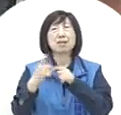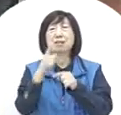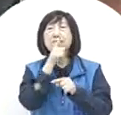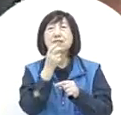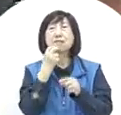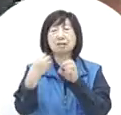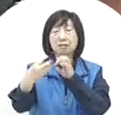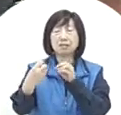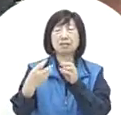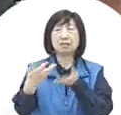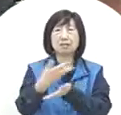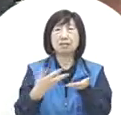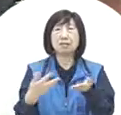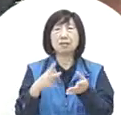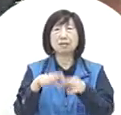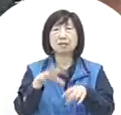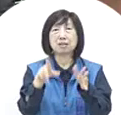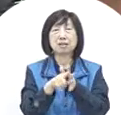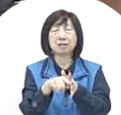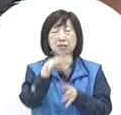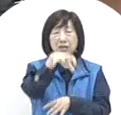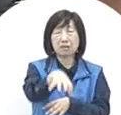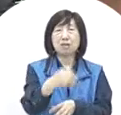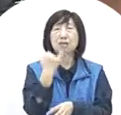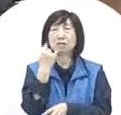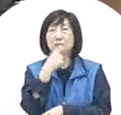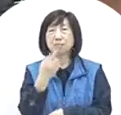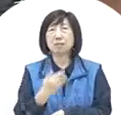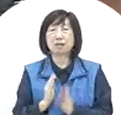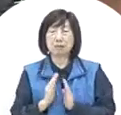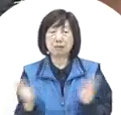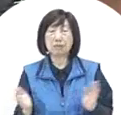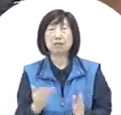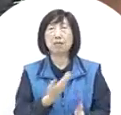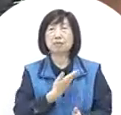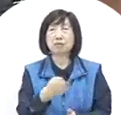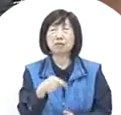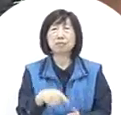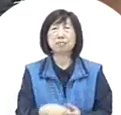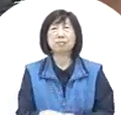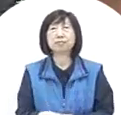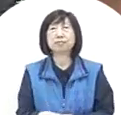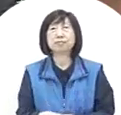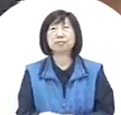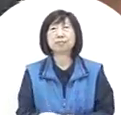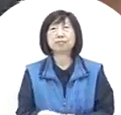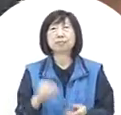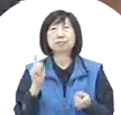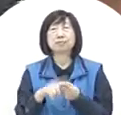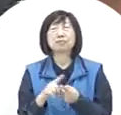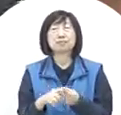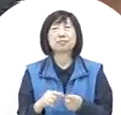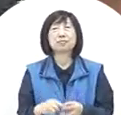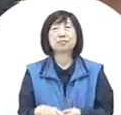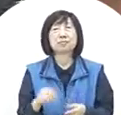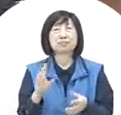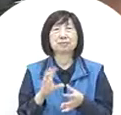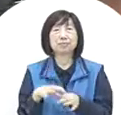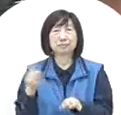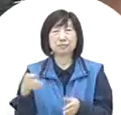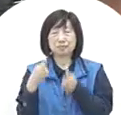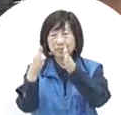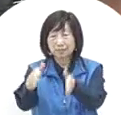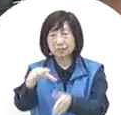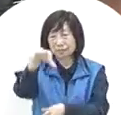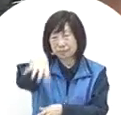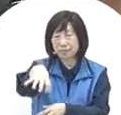哈。用个案的方式能不能给予宽容处理啦？ 当然了， 瑞平 教育局展现出态度嘛。 今天你为瑞平国